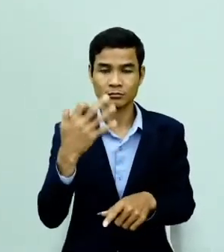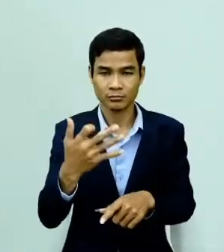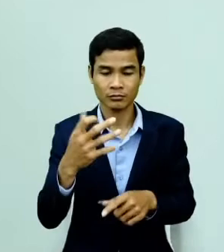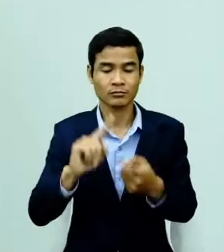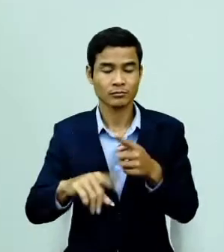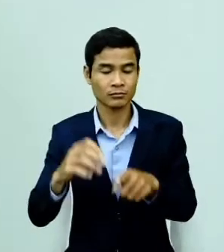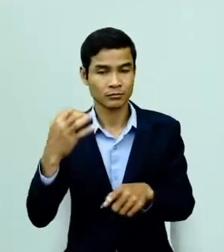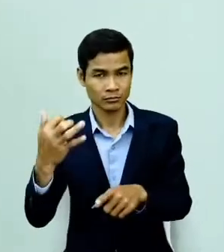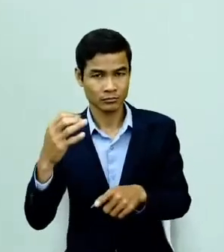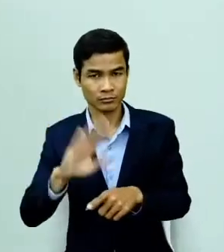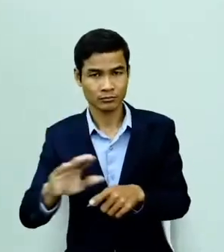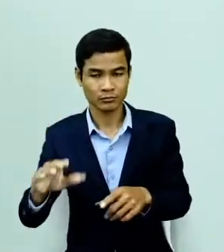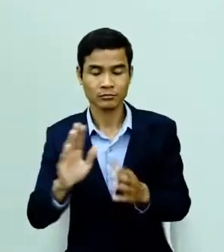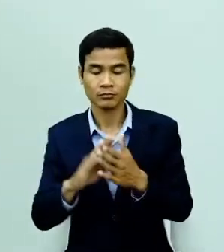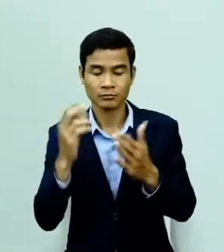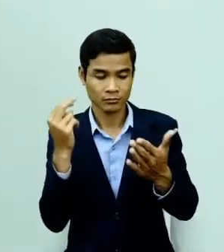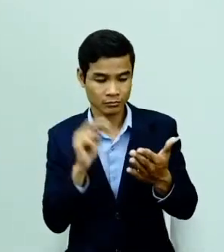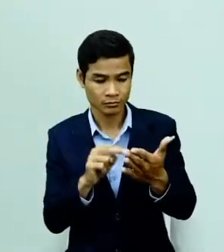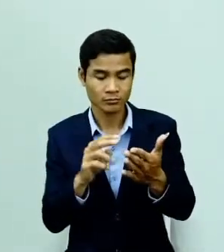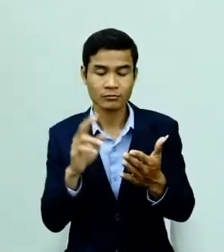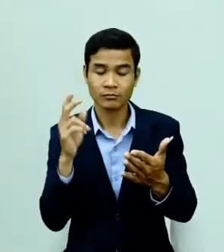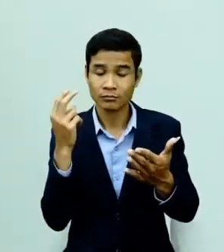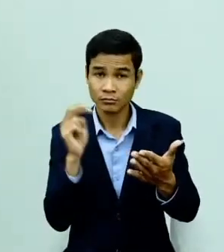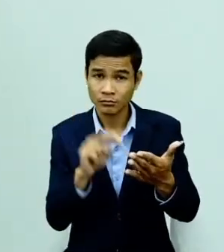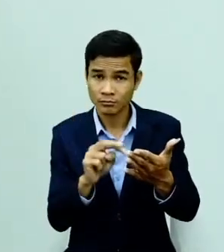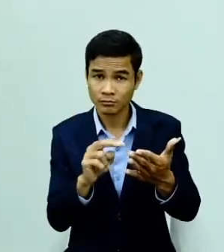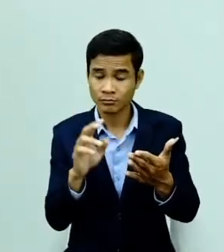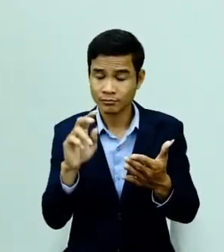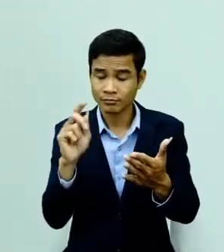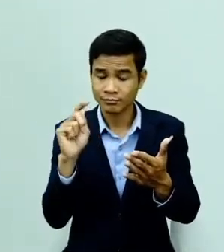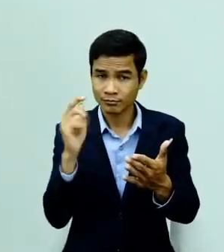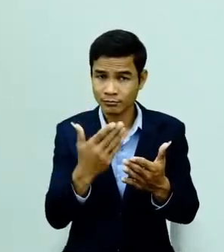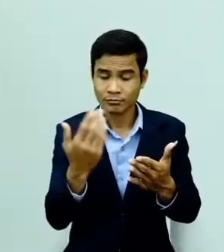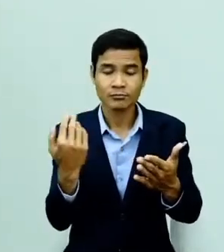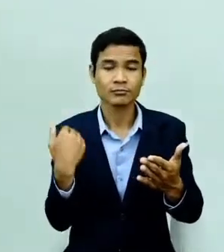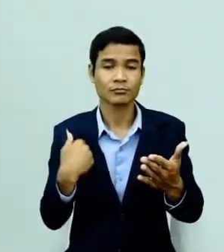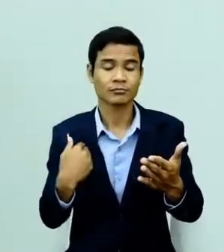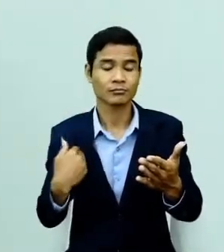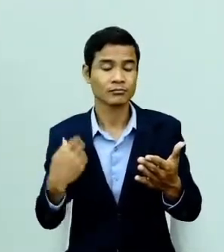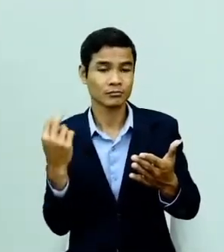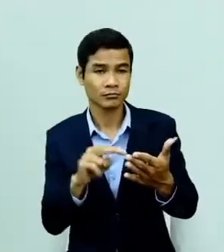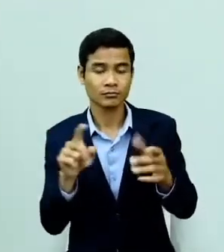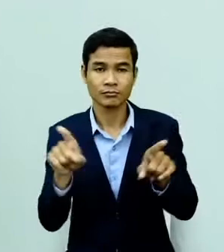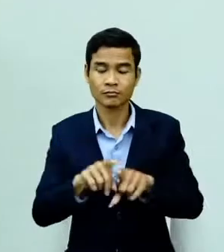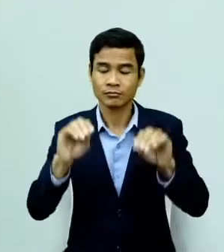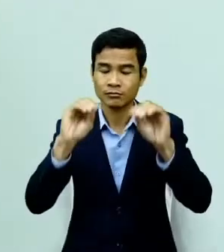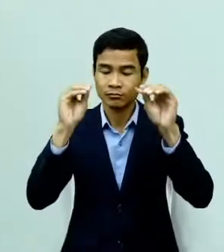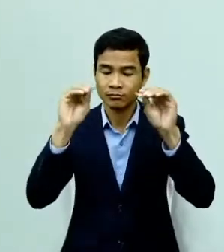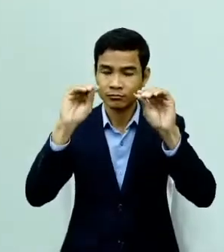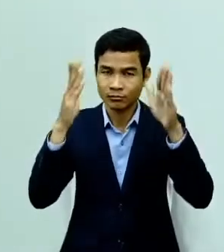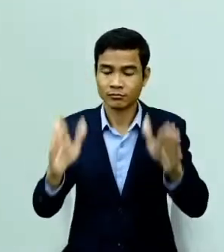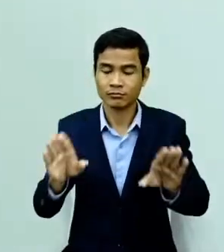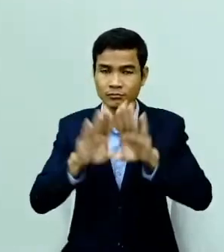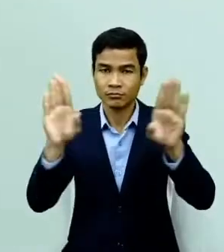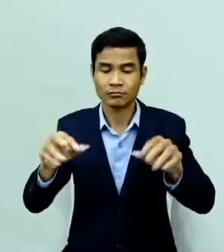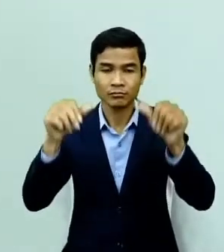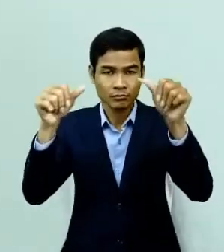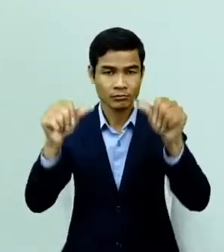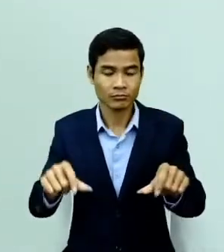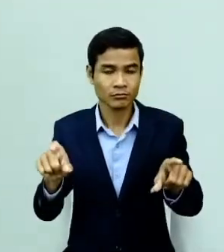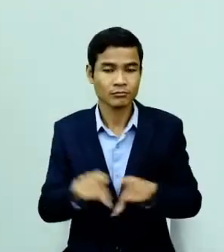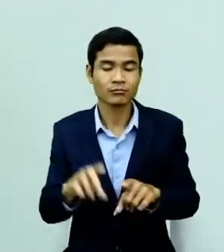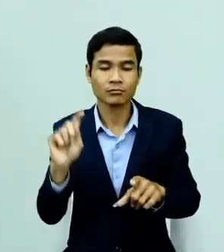ខ8និងលេខ7នេះគឺយើងមើលរូបភាពរបស់កូននៅក្នុងសិភើនេះគឺដូចគ្នាដែលអ្នកគ្រូនឹងបង្ហាញកូននៅលើក្តារខៀននេះដែរចា